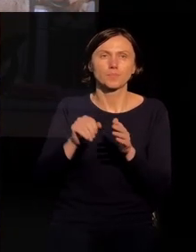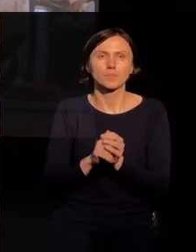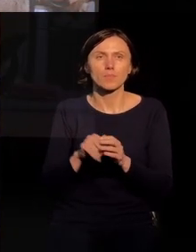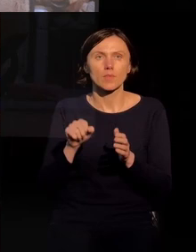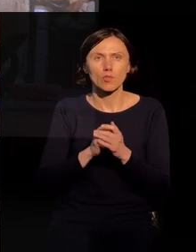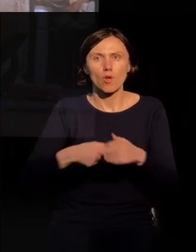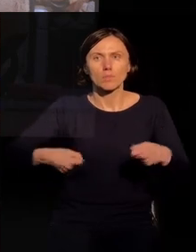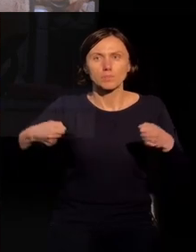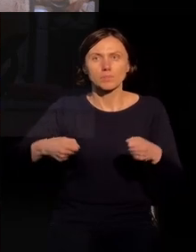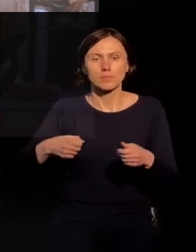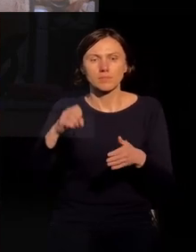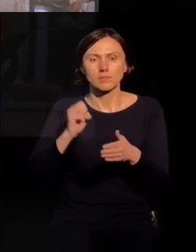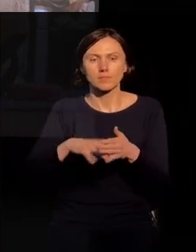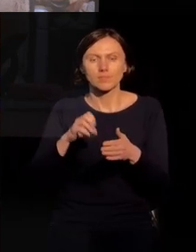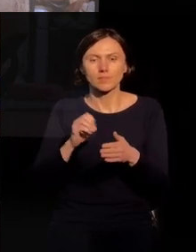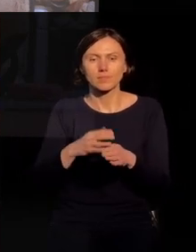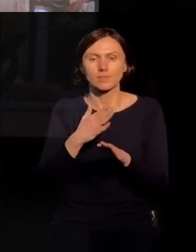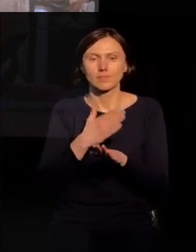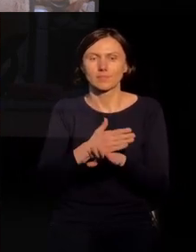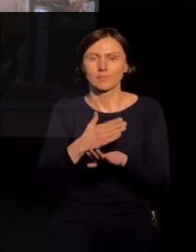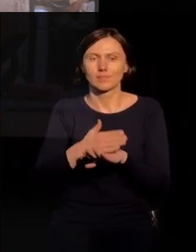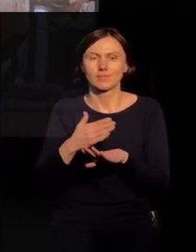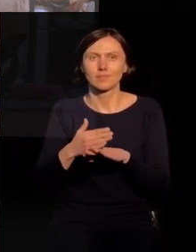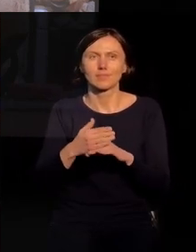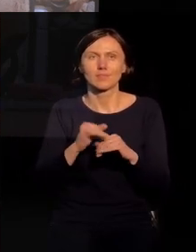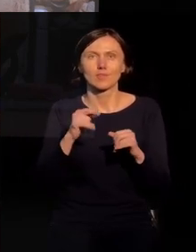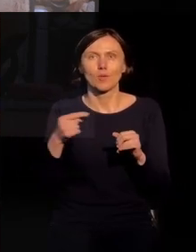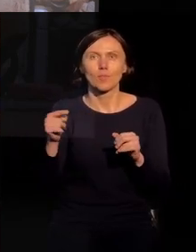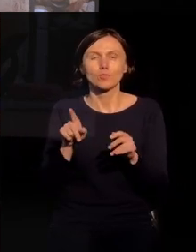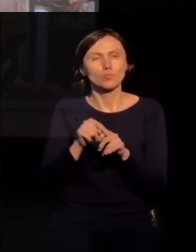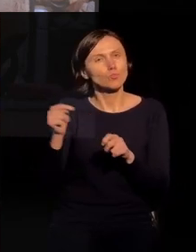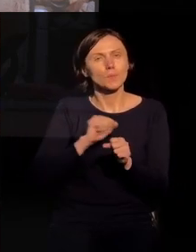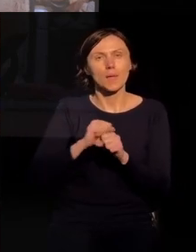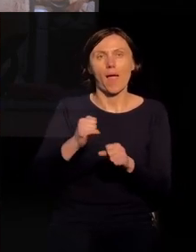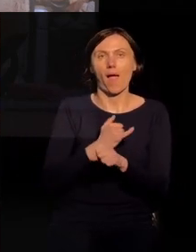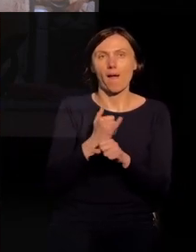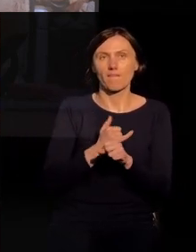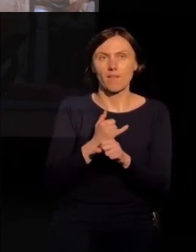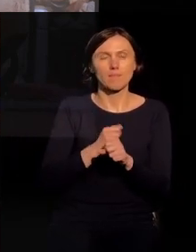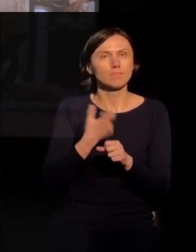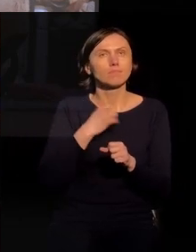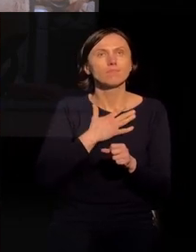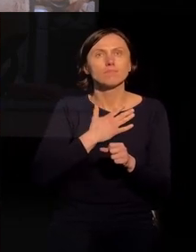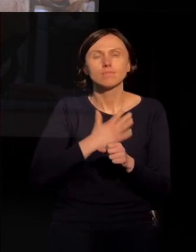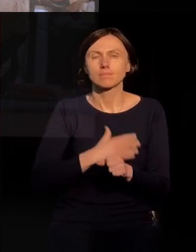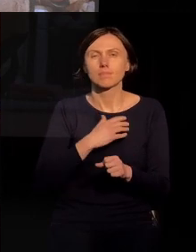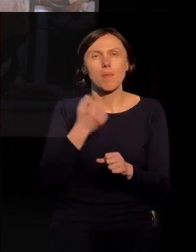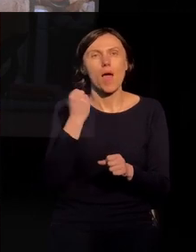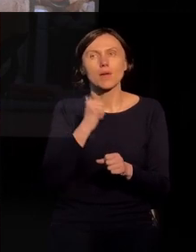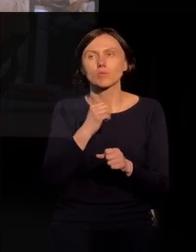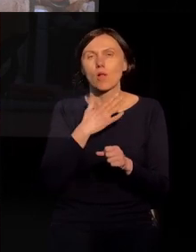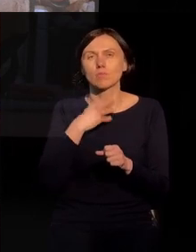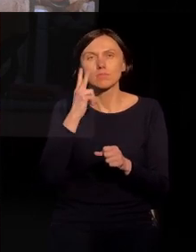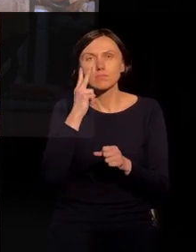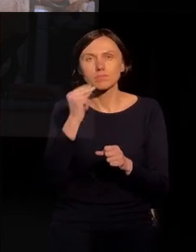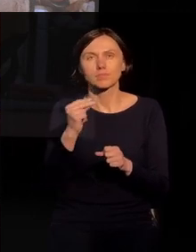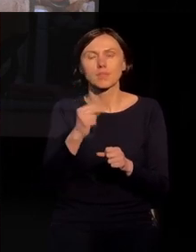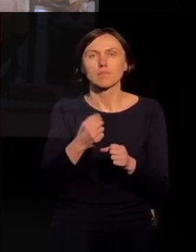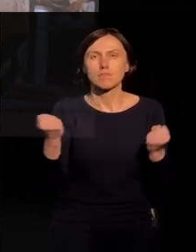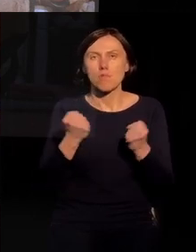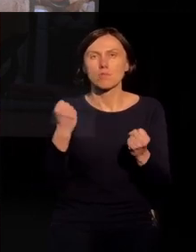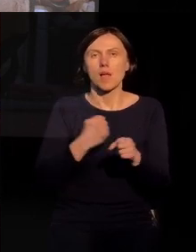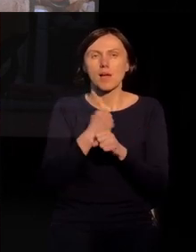wpakuje campę, makaron i obowiązkowo kawę, którą darzy niemal nabożnym szacunkiem,